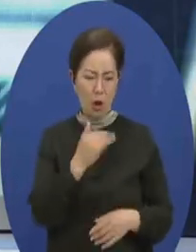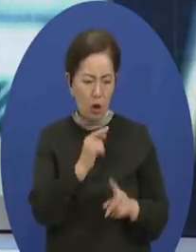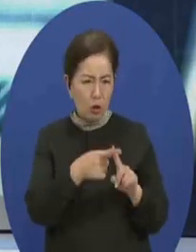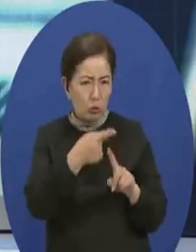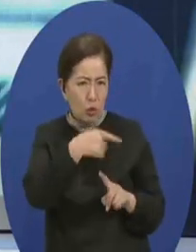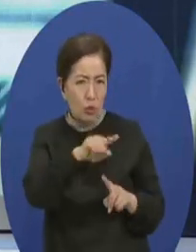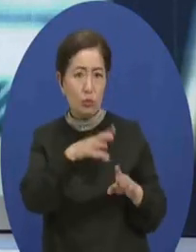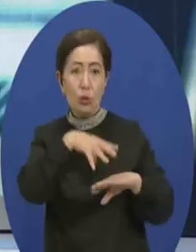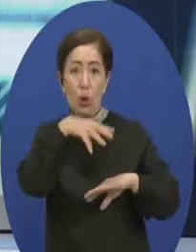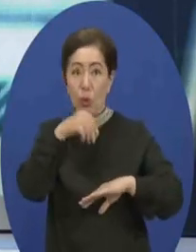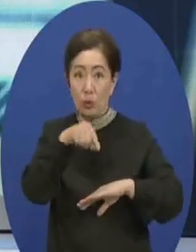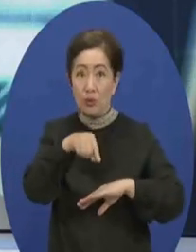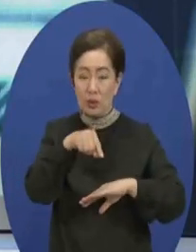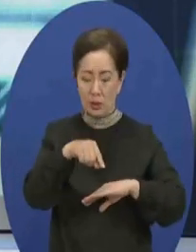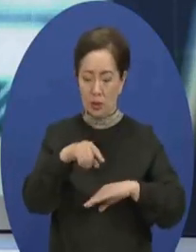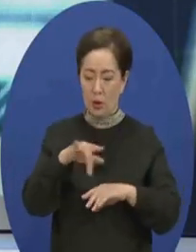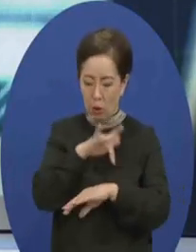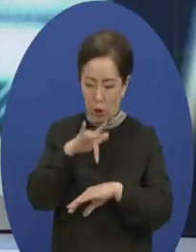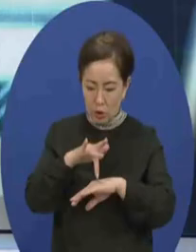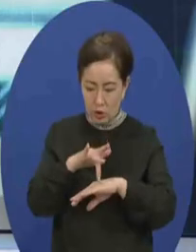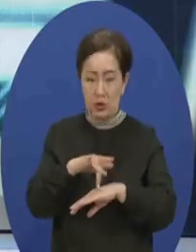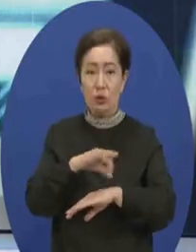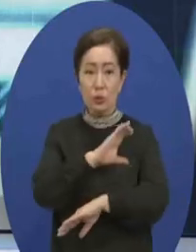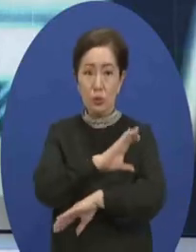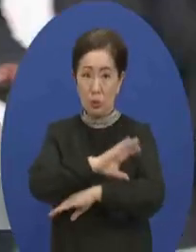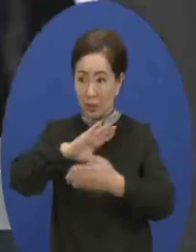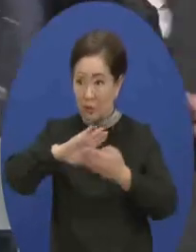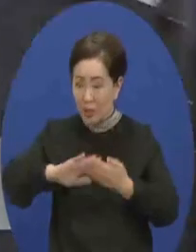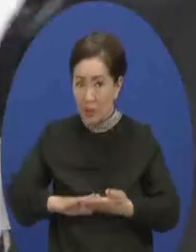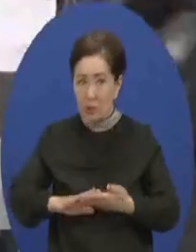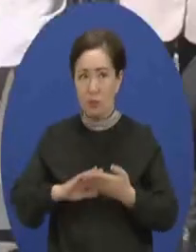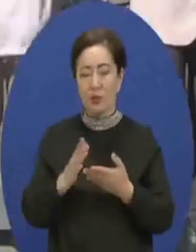соёлтой танилцуулахаар хотын дарга өөрөө газарчиллаа.